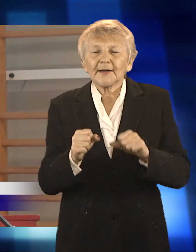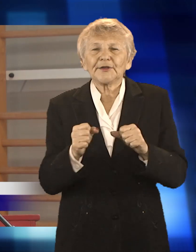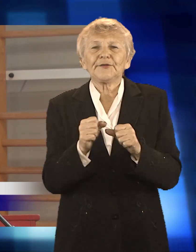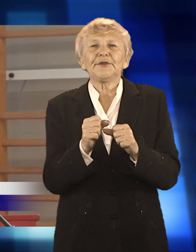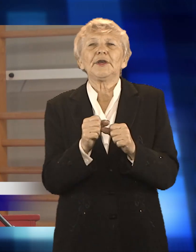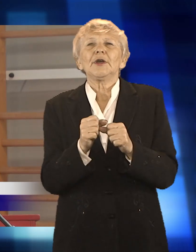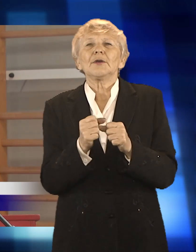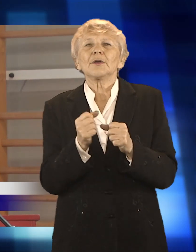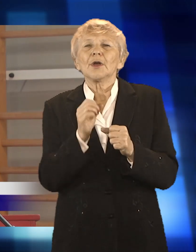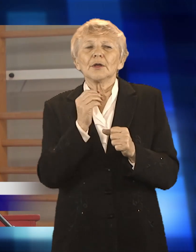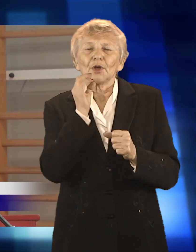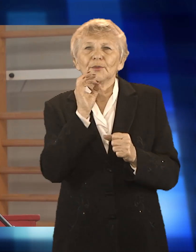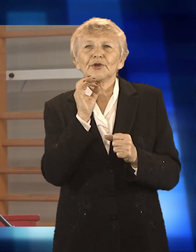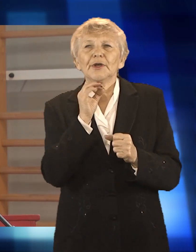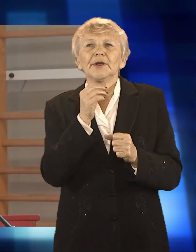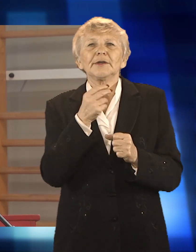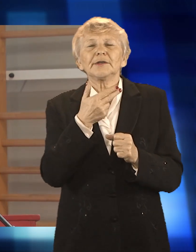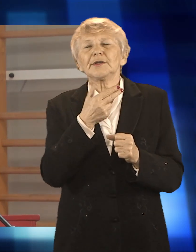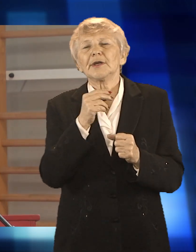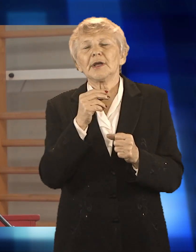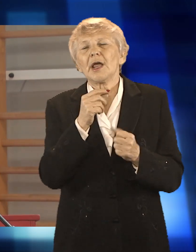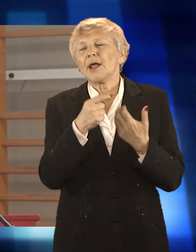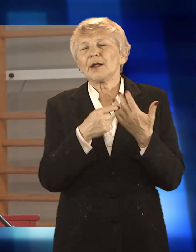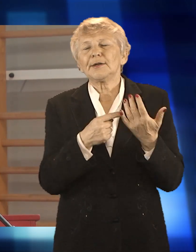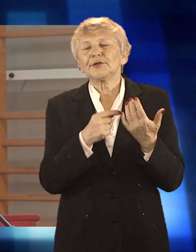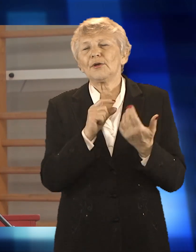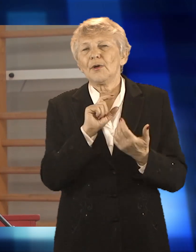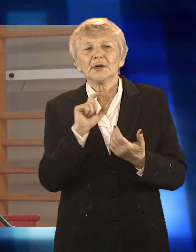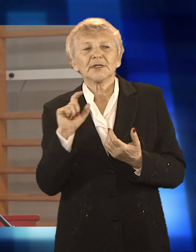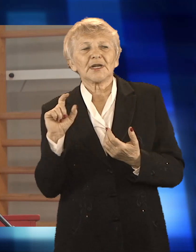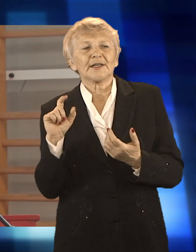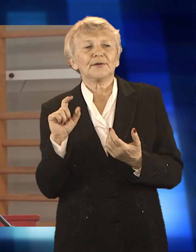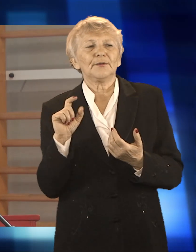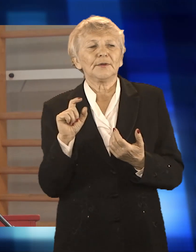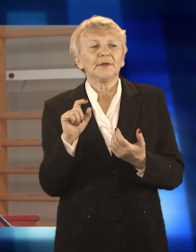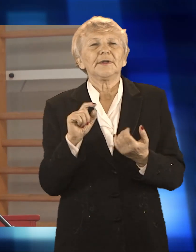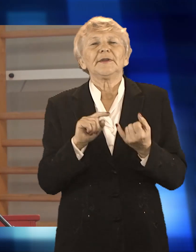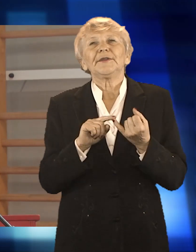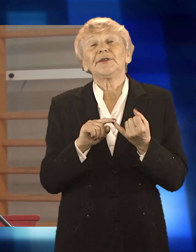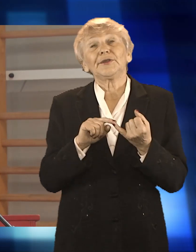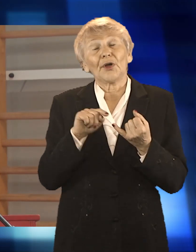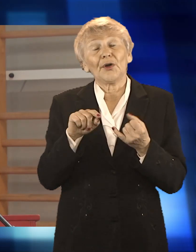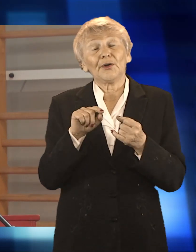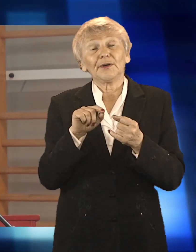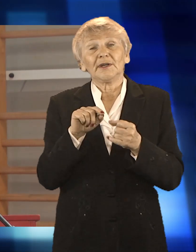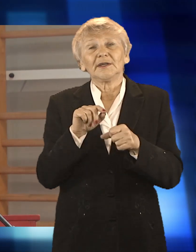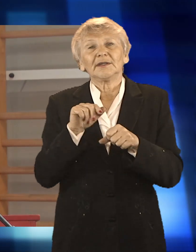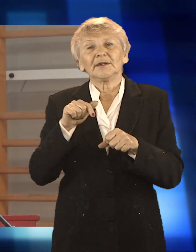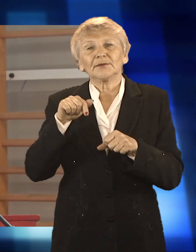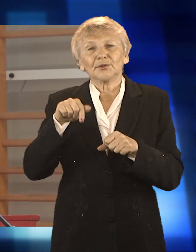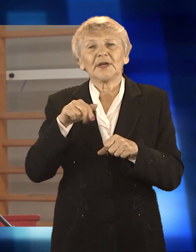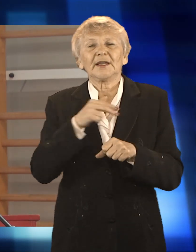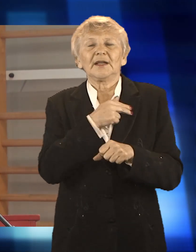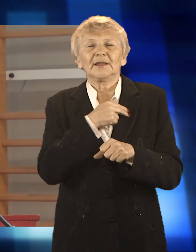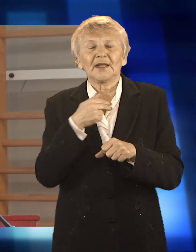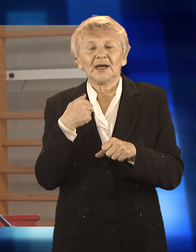jako instytucja, która w Polsce cieszy się największym zaufaniem społecznym. 75% poparcia wśród osób, które były ankietowane przez